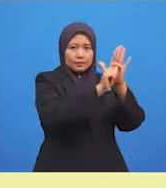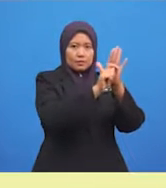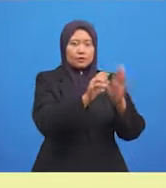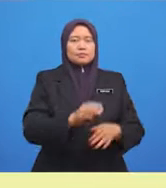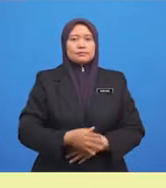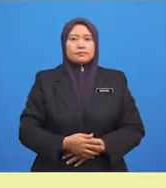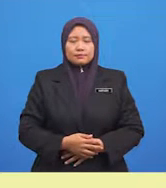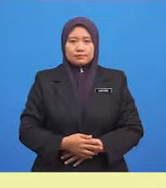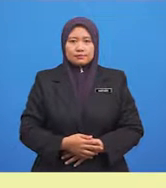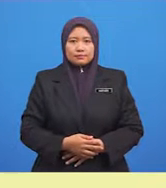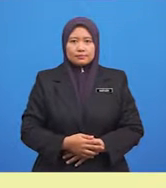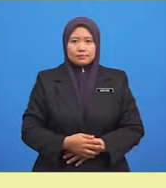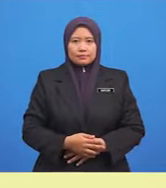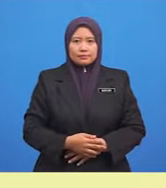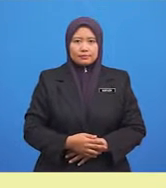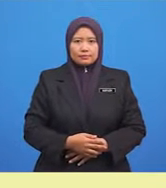Syabas murid-murid.